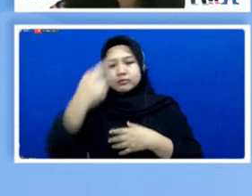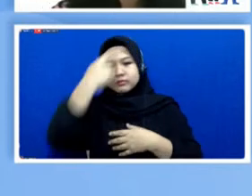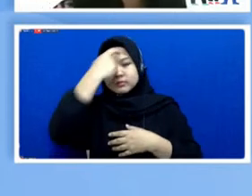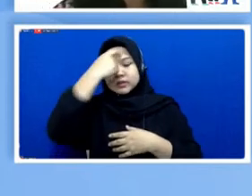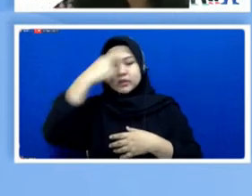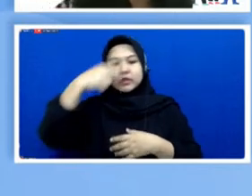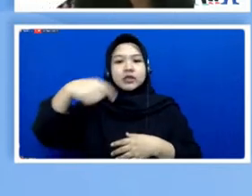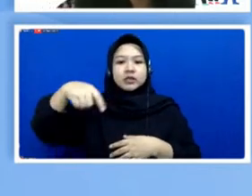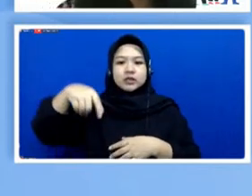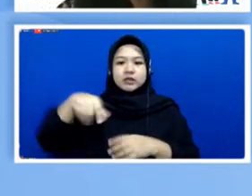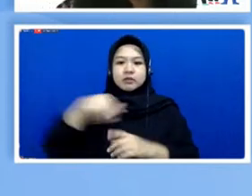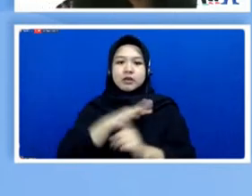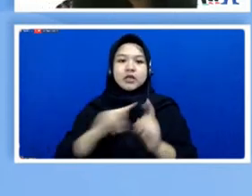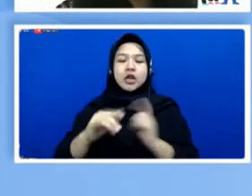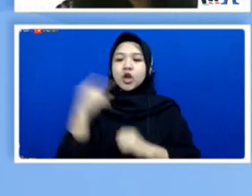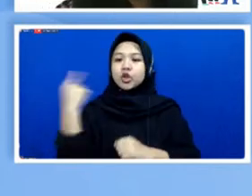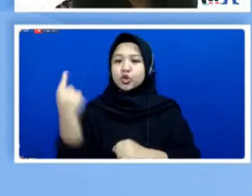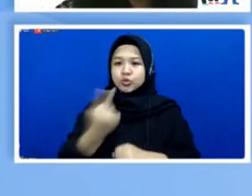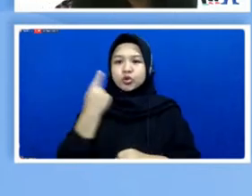yang umum. Next.